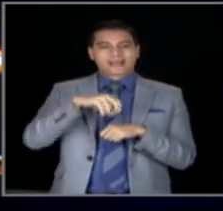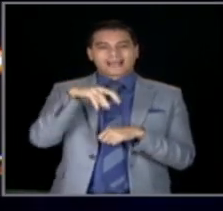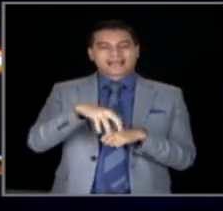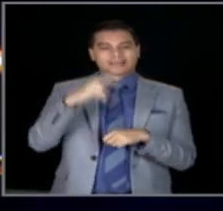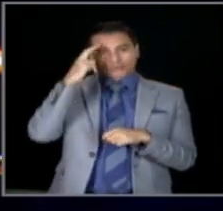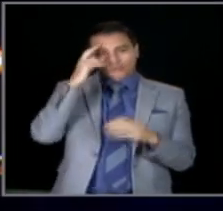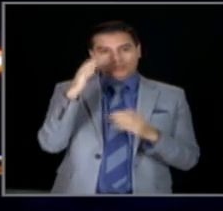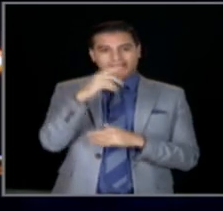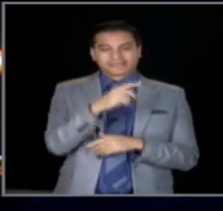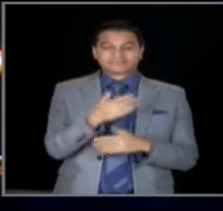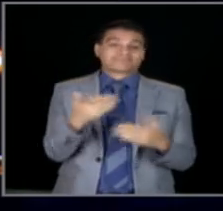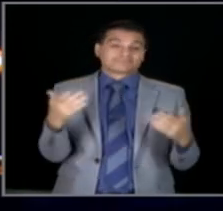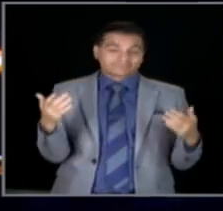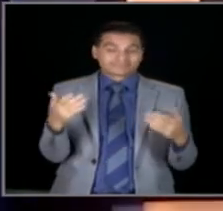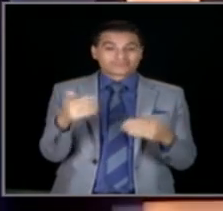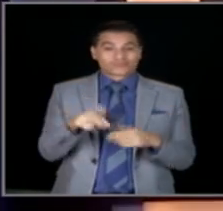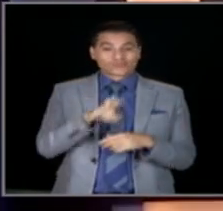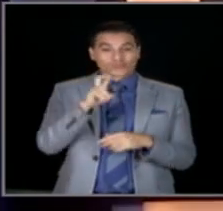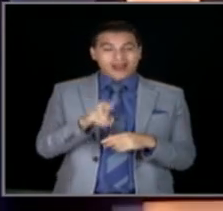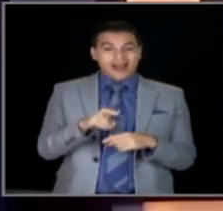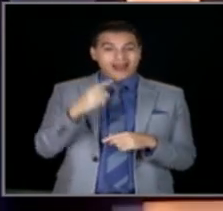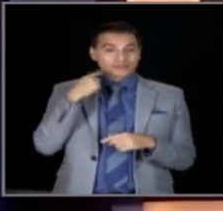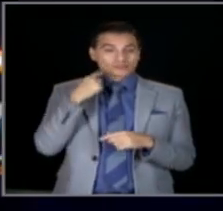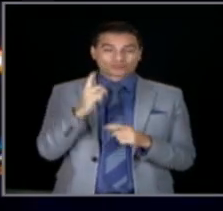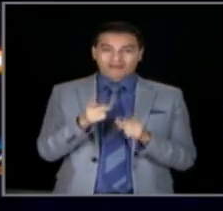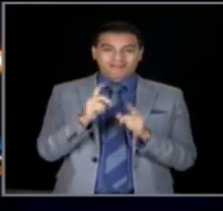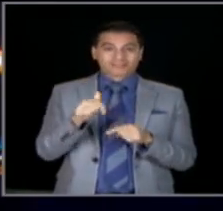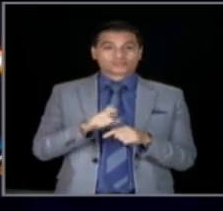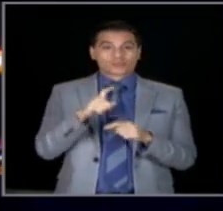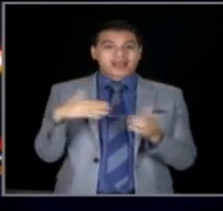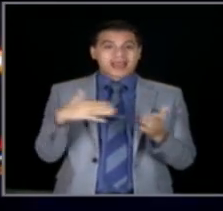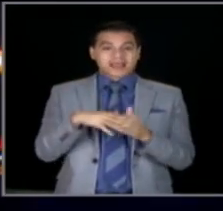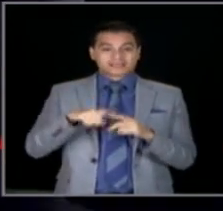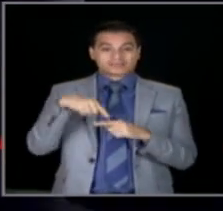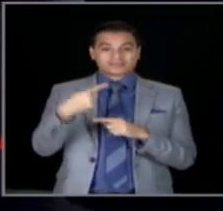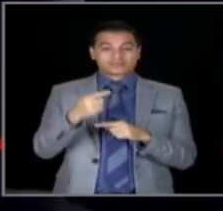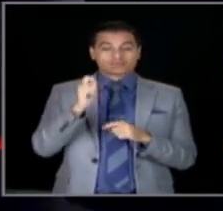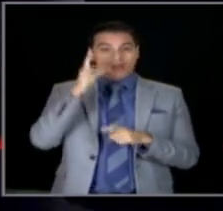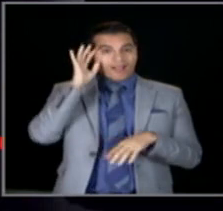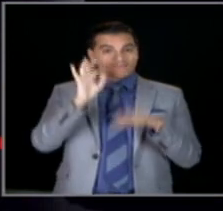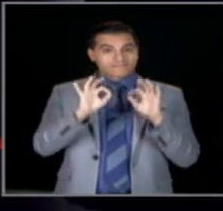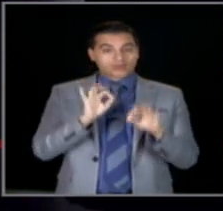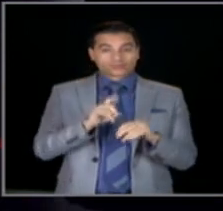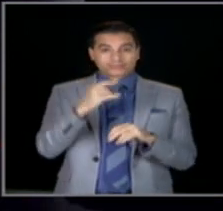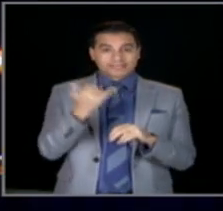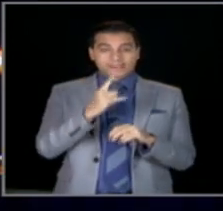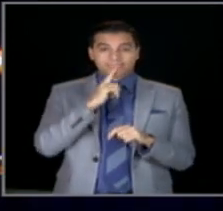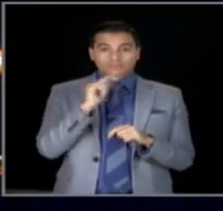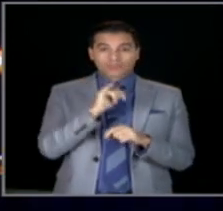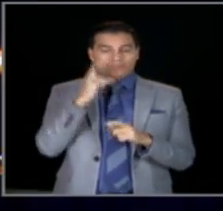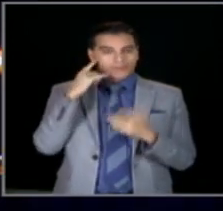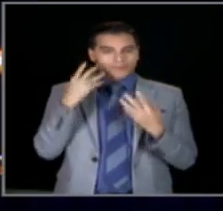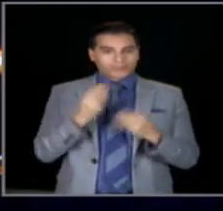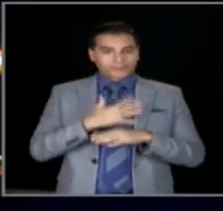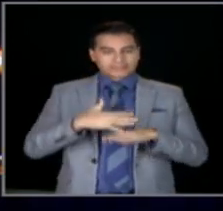اللي بيبقى ليها إجابات وبتطير. آخر سؤال في الفقرة، السؤال اللي جاي سؤال سهل وعايز بس هدوء